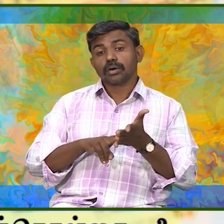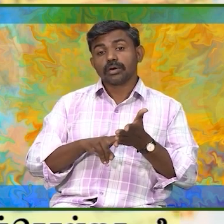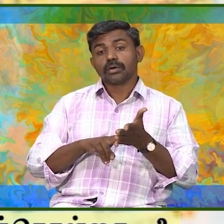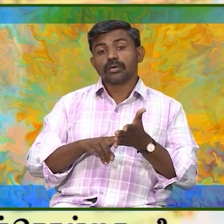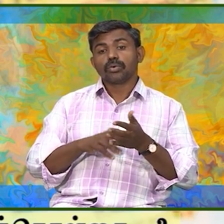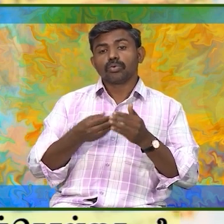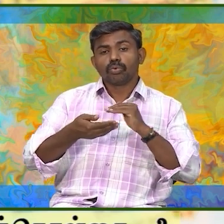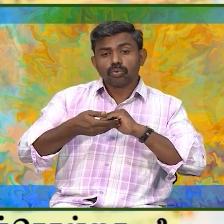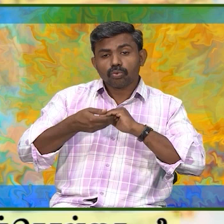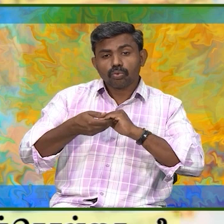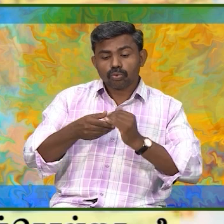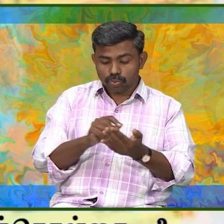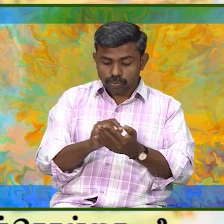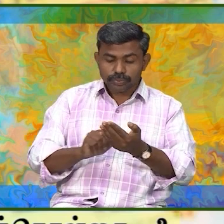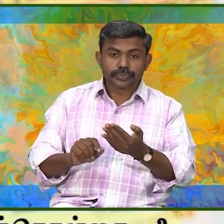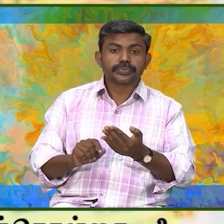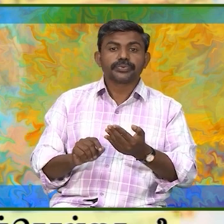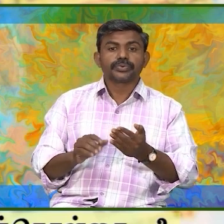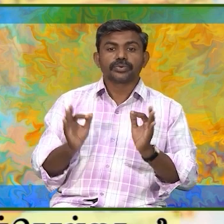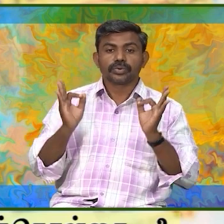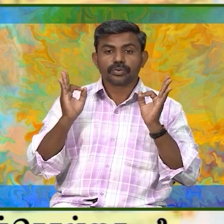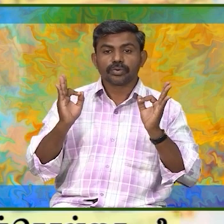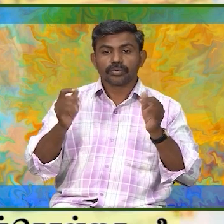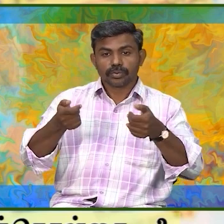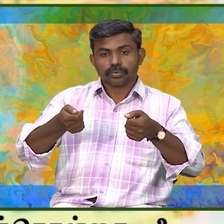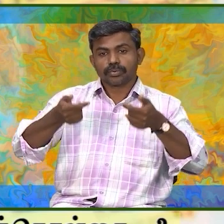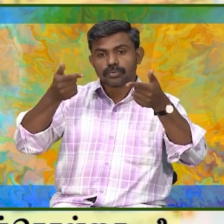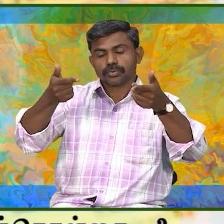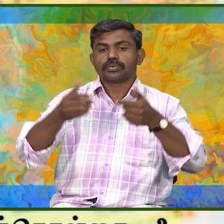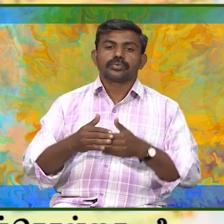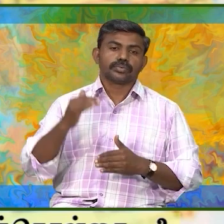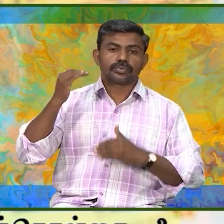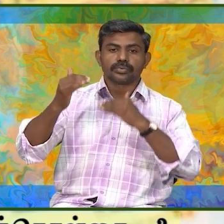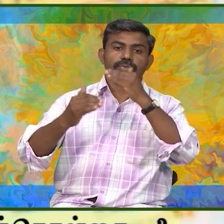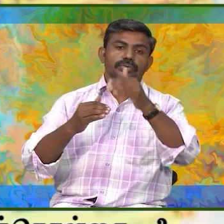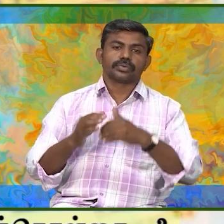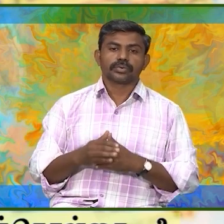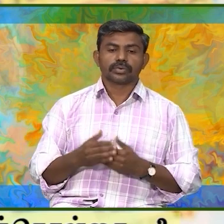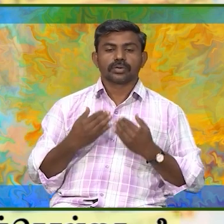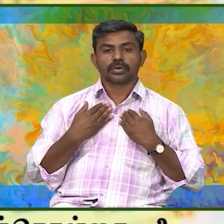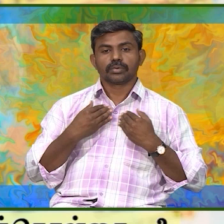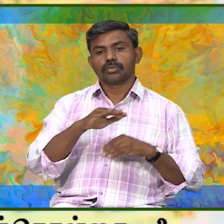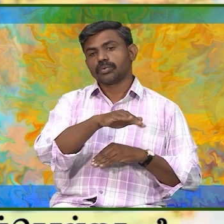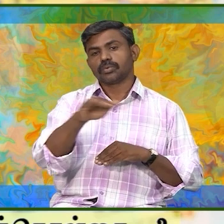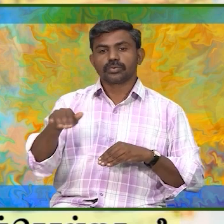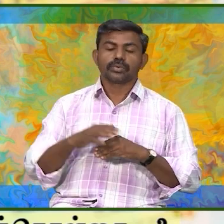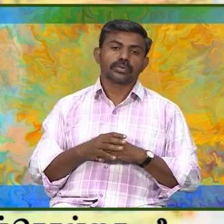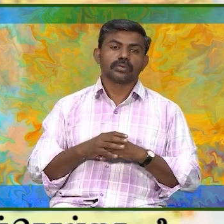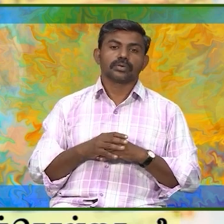நாடுகள் ஒருங்கிணைந்த கையெழுத்தை ஏற்படுத்தி ஒரு வலுவான பொருளாதாரத்தை மேம்படுத்துகிறது. அன்பு குழந்தைகளே, இதுவரைக்கும்